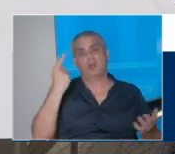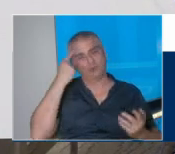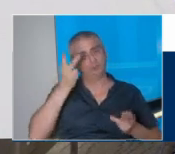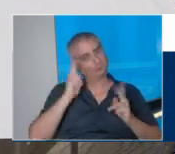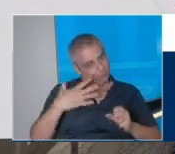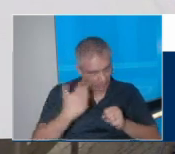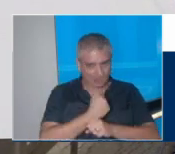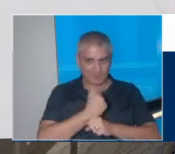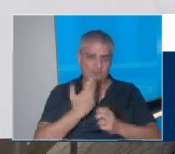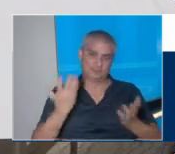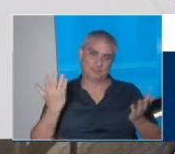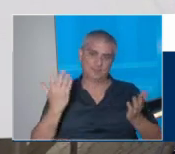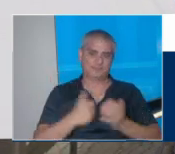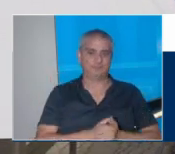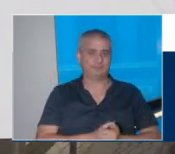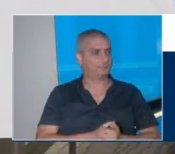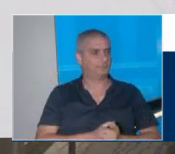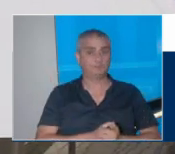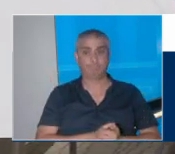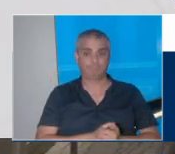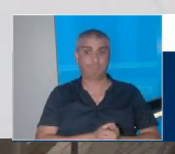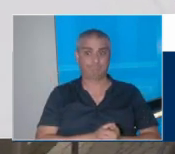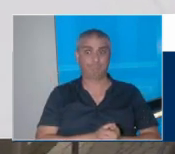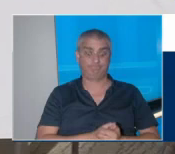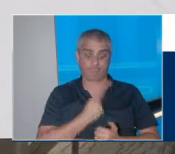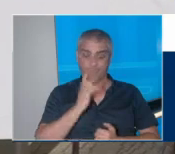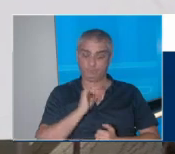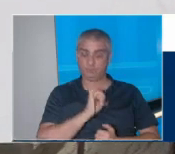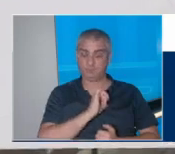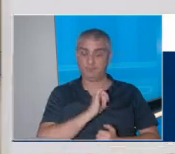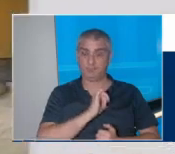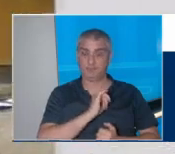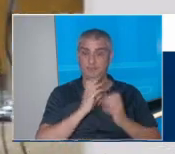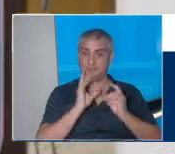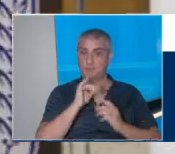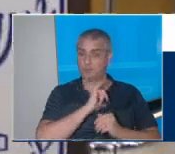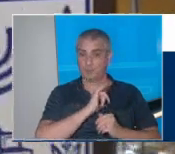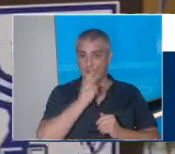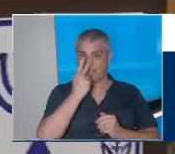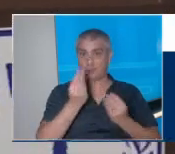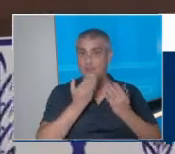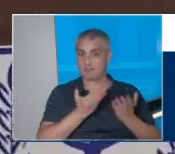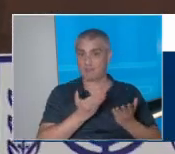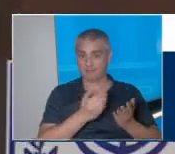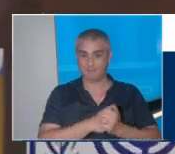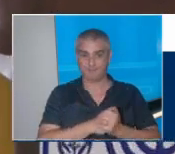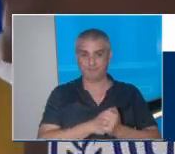יוכל לנצח במקרה כזה. זו בהחלט אמירה מעניינת ודרך מעניינת לראות את הדברים